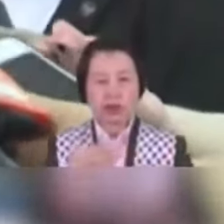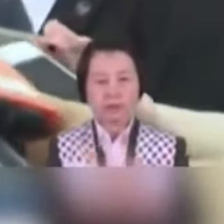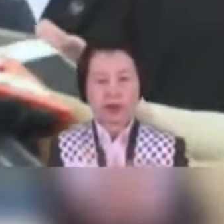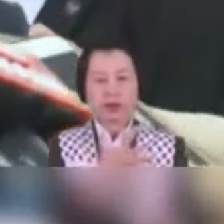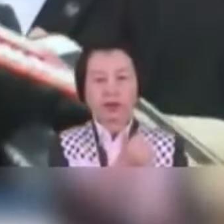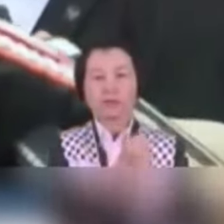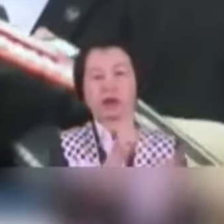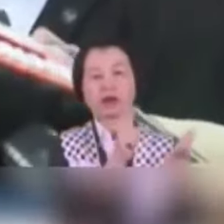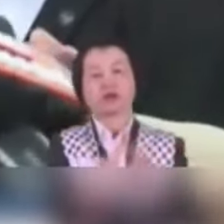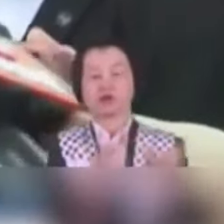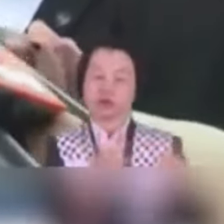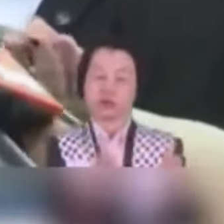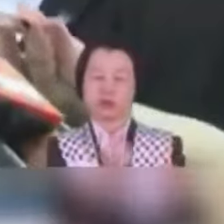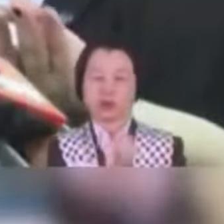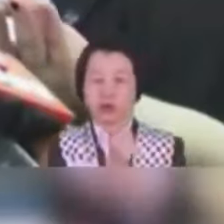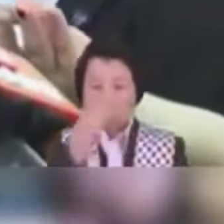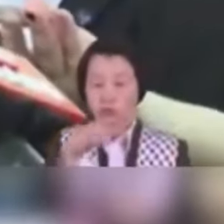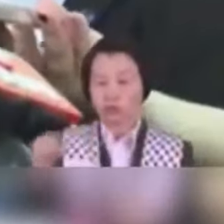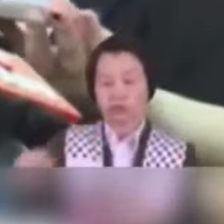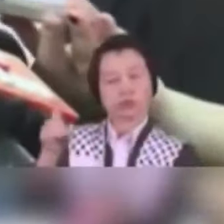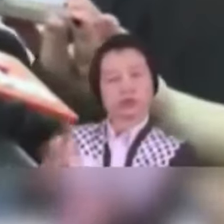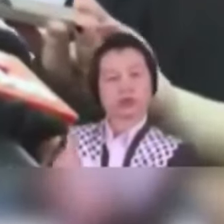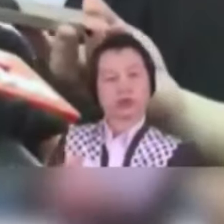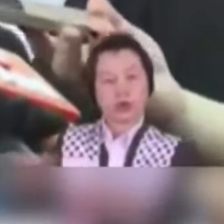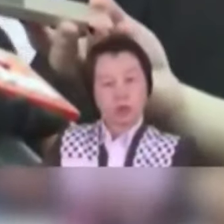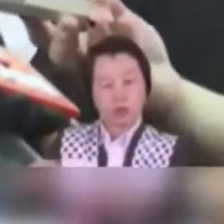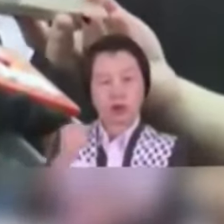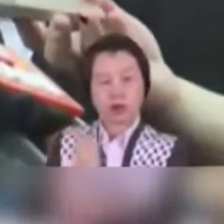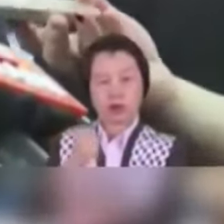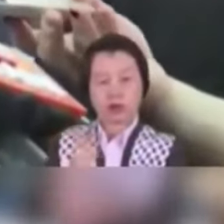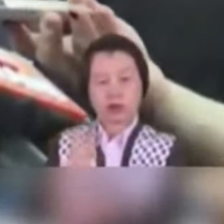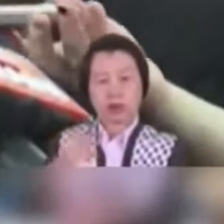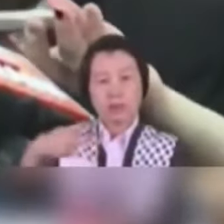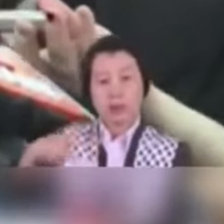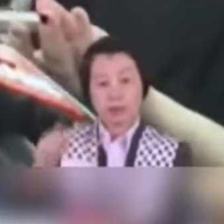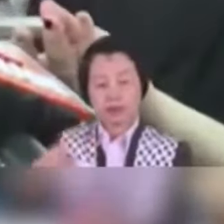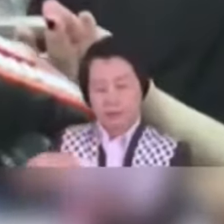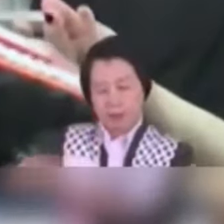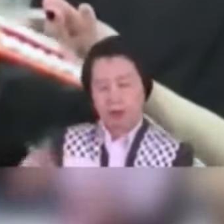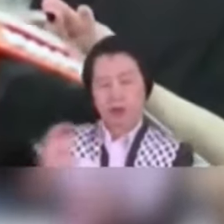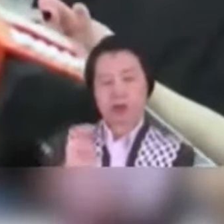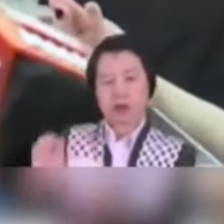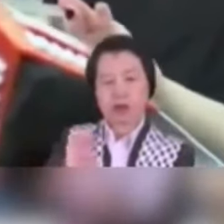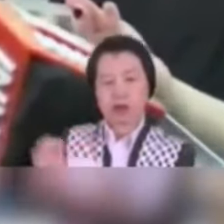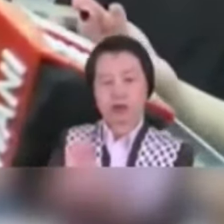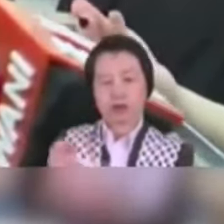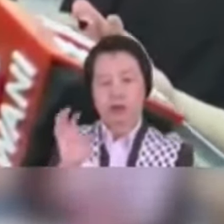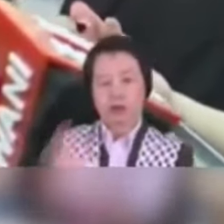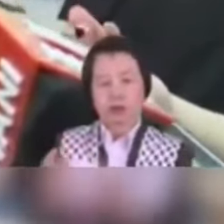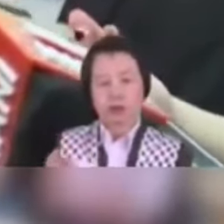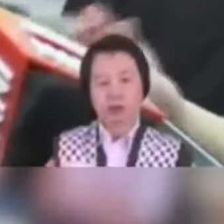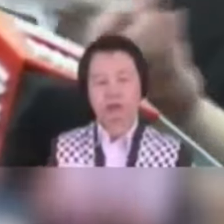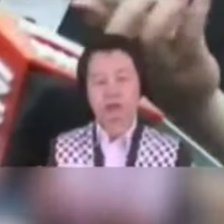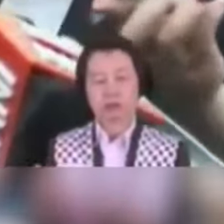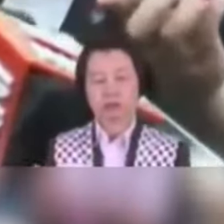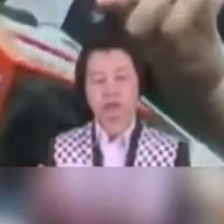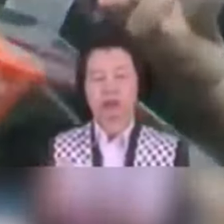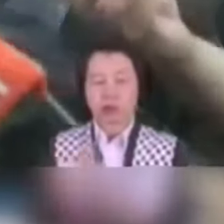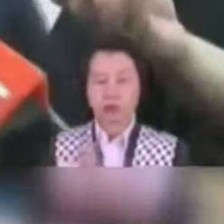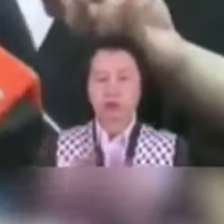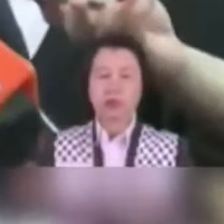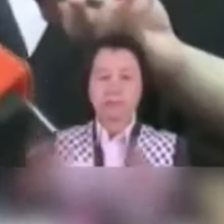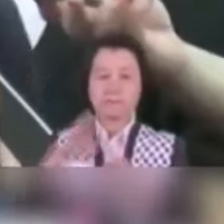patut minta lukum lalu gawak hari Minggu berab hari pukul 9 pagi ke pukul 1 hari Minta cuti